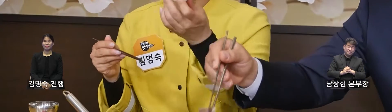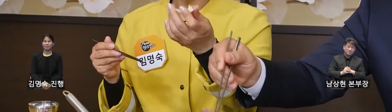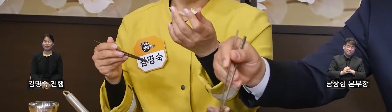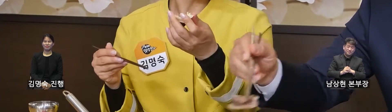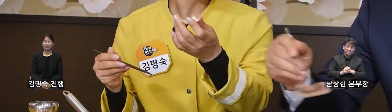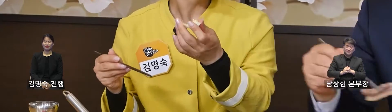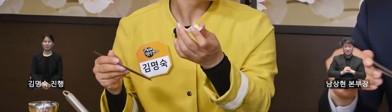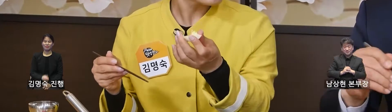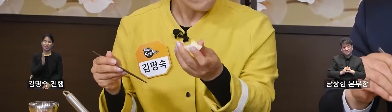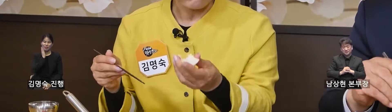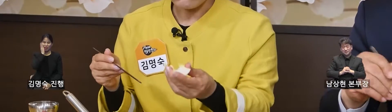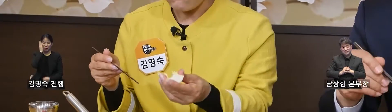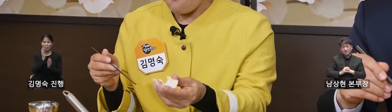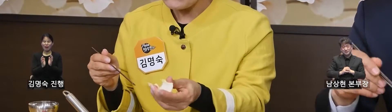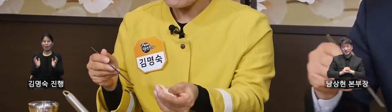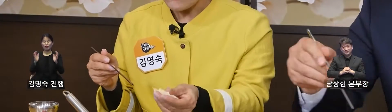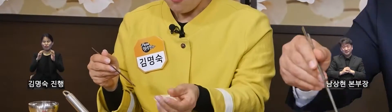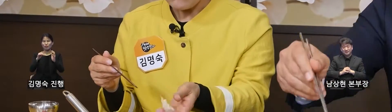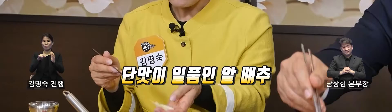아유 이 배추도